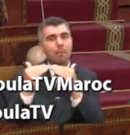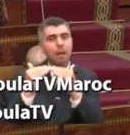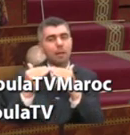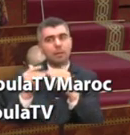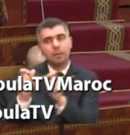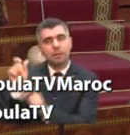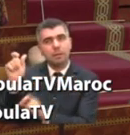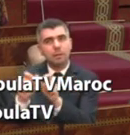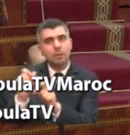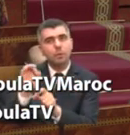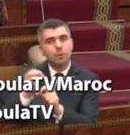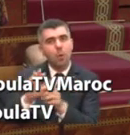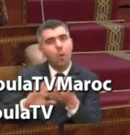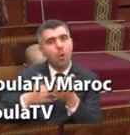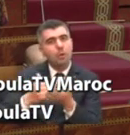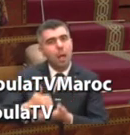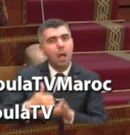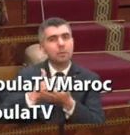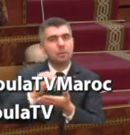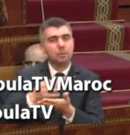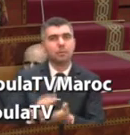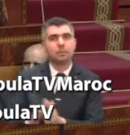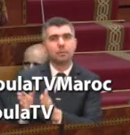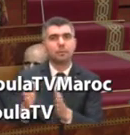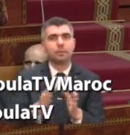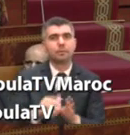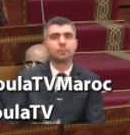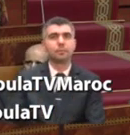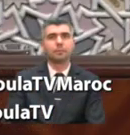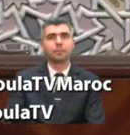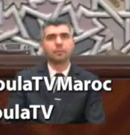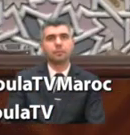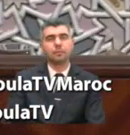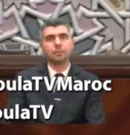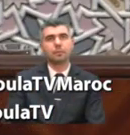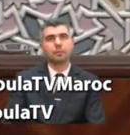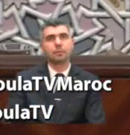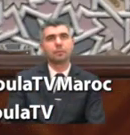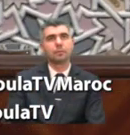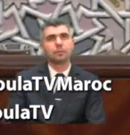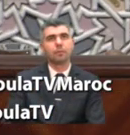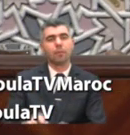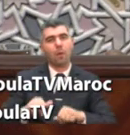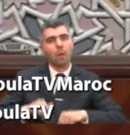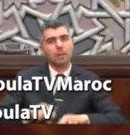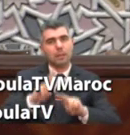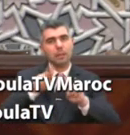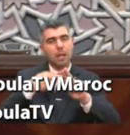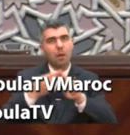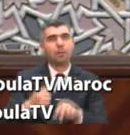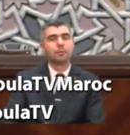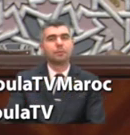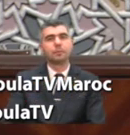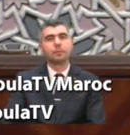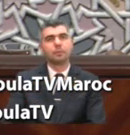الناس وتوفيق للجميع. وشكرا. هل من تعقيب إضافي آخر؟ كلمة السيد الوزير للرد على التعقيبات،